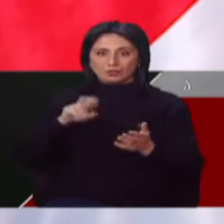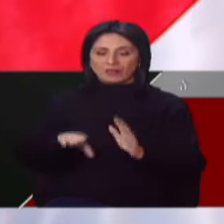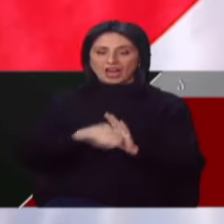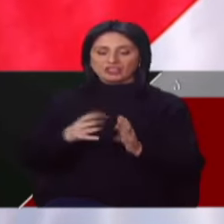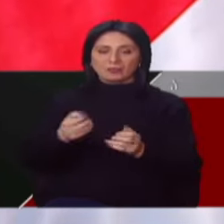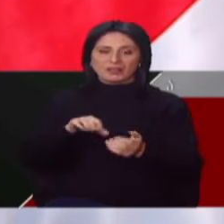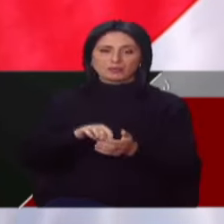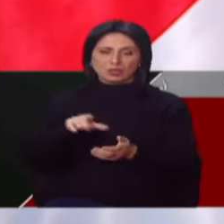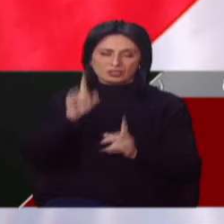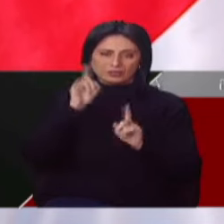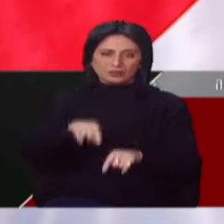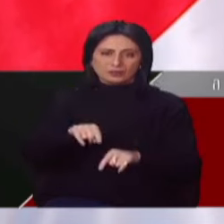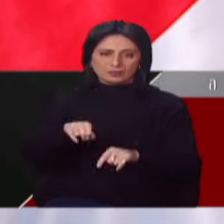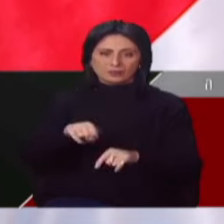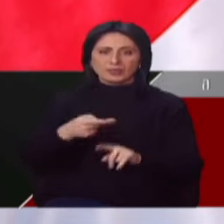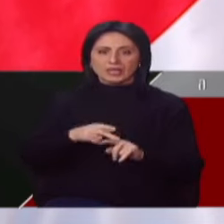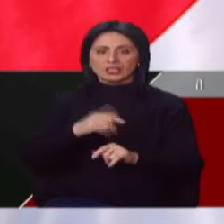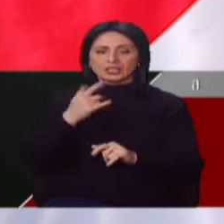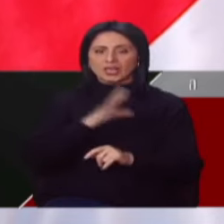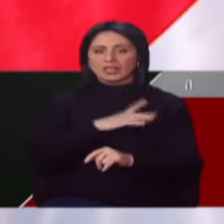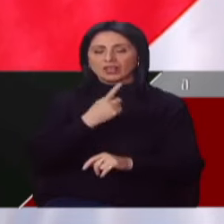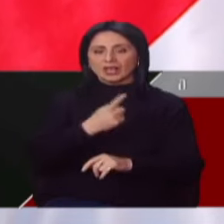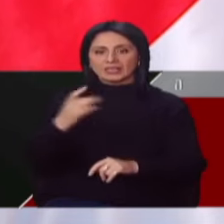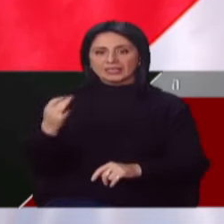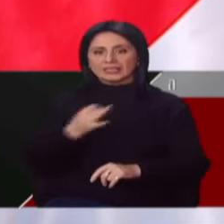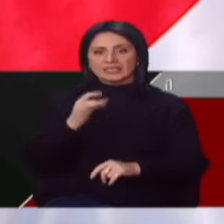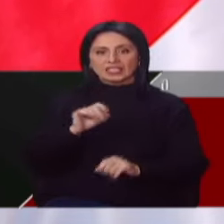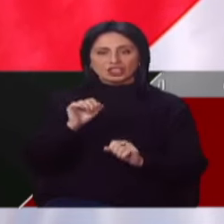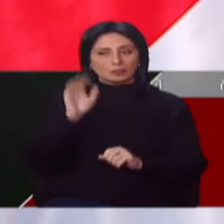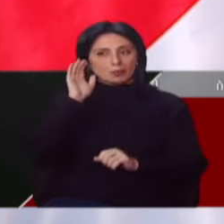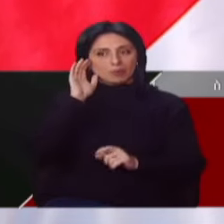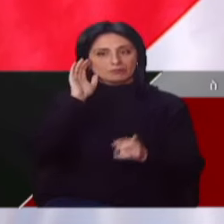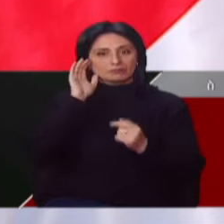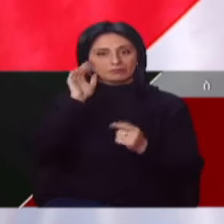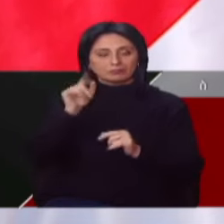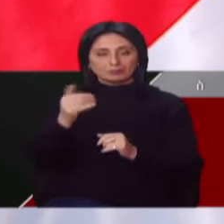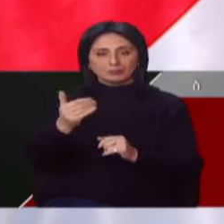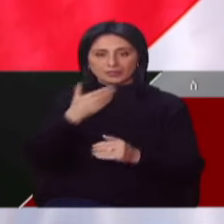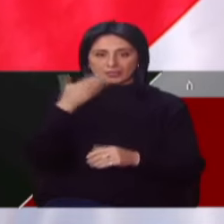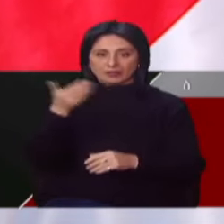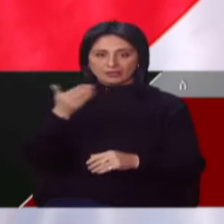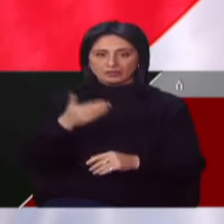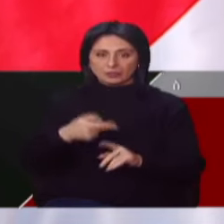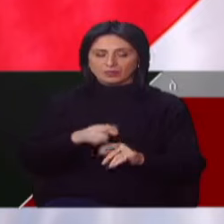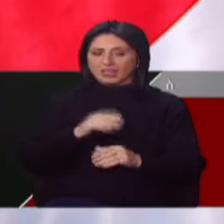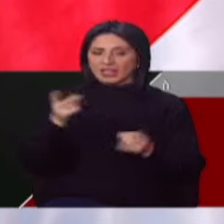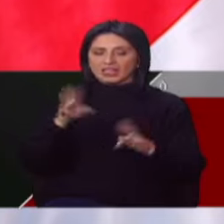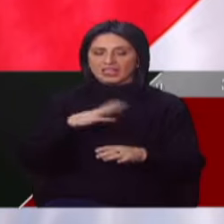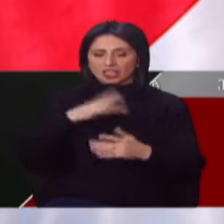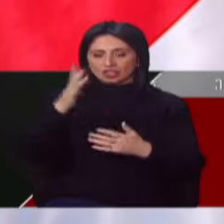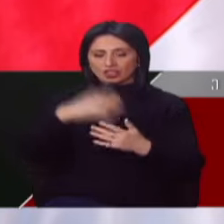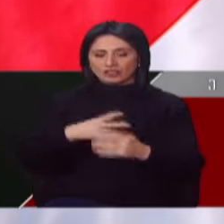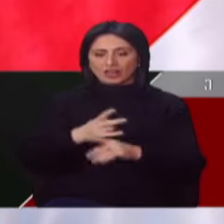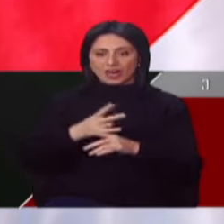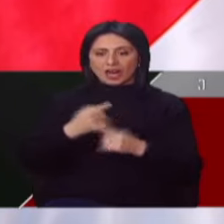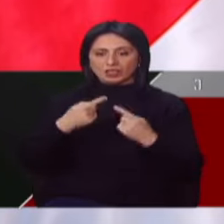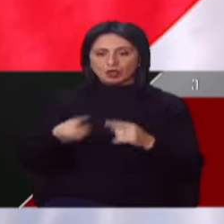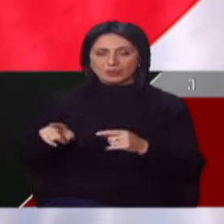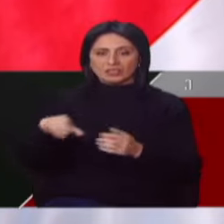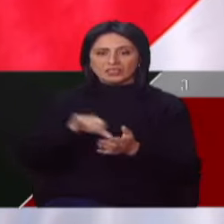არჩევნებში მიიღებს მონაწილეობას. ეს იყო ერთადერთი საინტერესო, რაც შეიძლება ამოვიკითხოთ ჩვენ მისი გამოსვლიდან და არჩევნი, ეს იყო რადიკალური